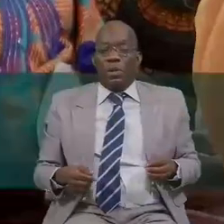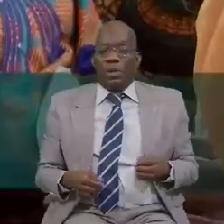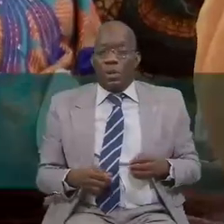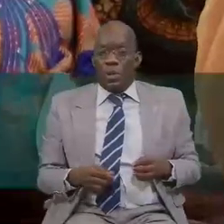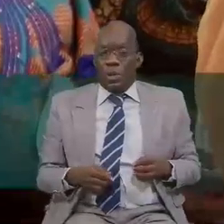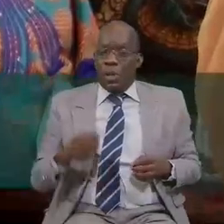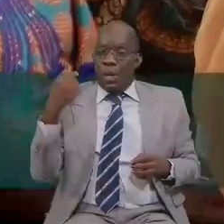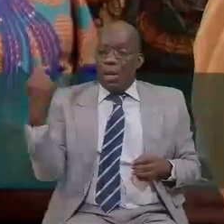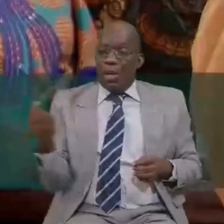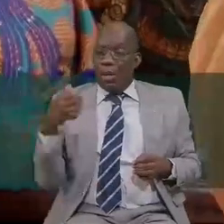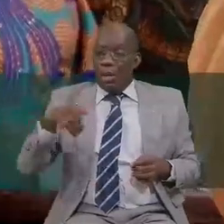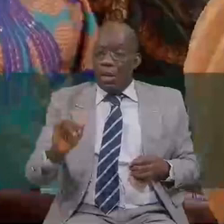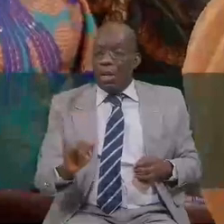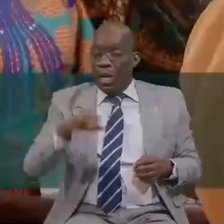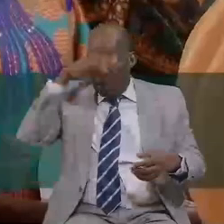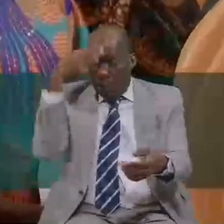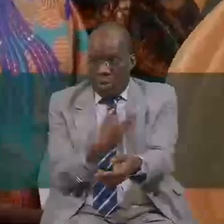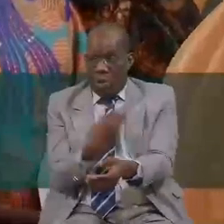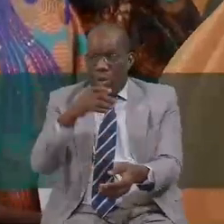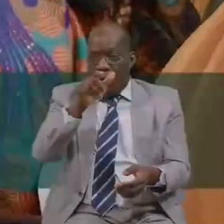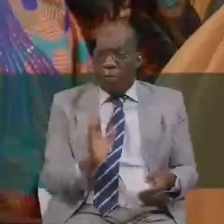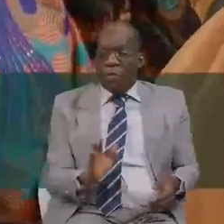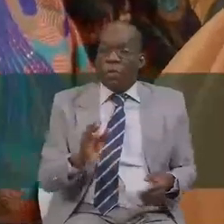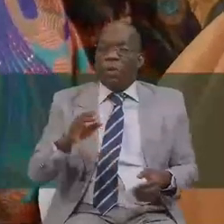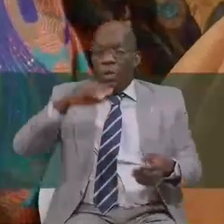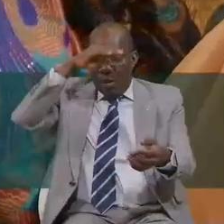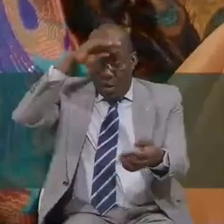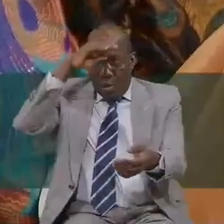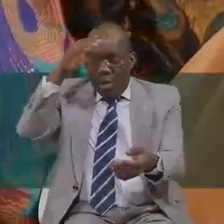le Fils éternel de Dieu, Dieu le Fils,